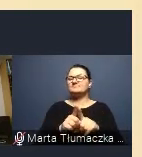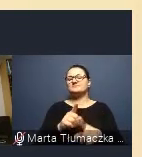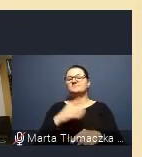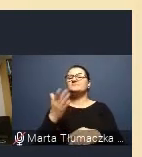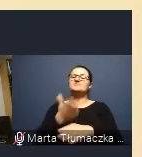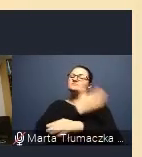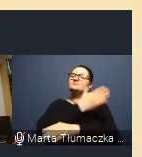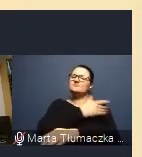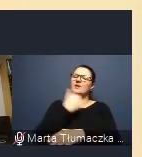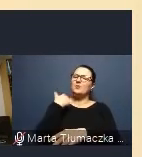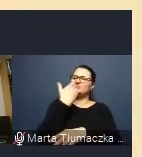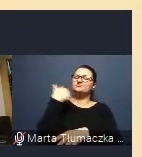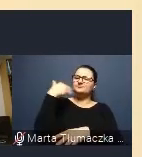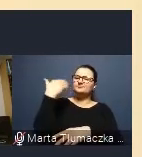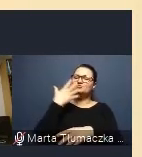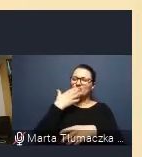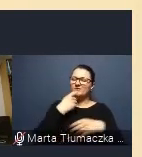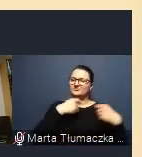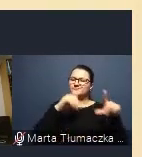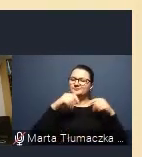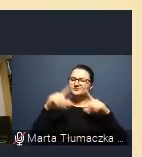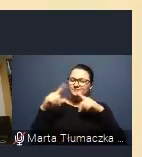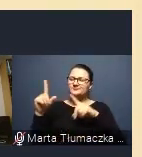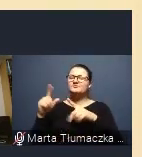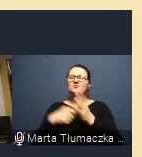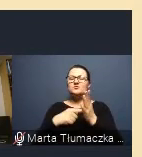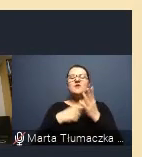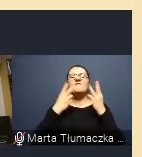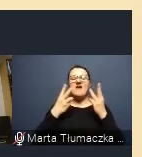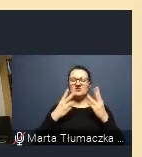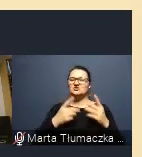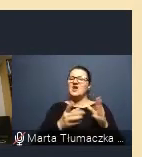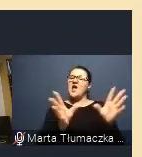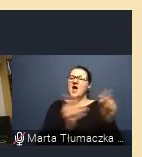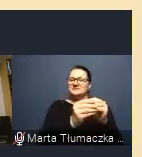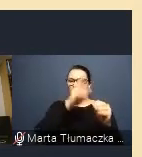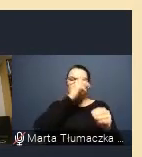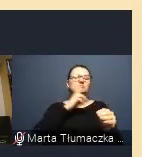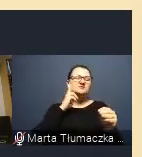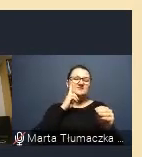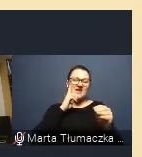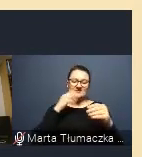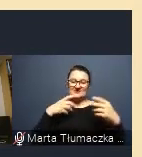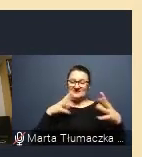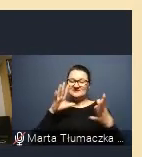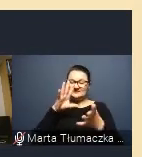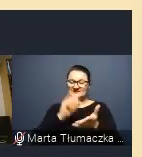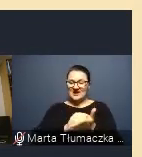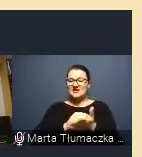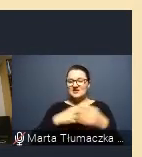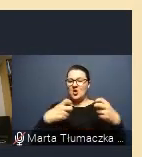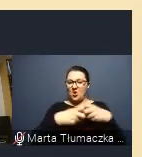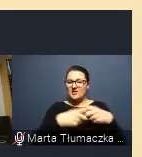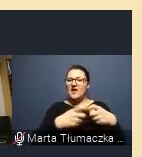mną mówili, o tym, że jak ważna była obecność rodziców podczas zajęć online, ja jako to zaplecze i